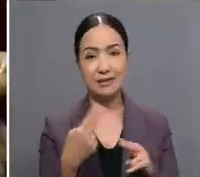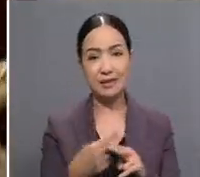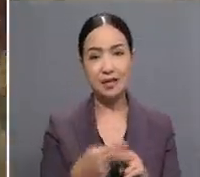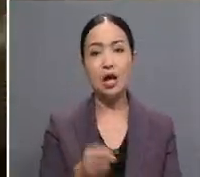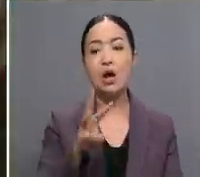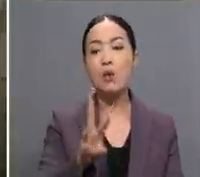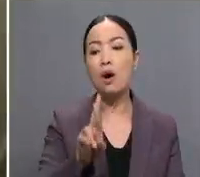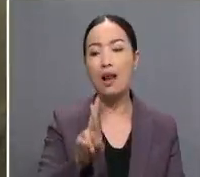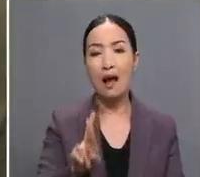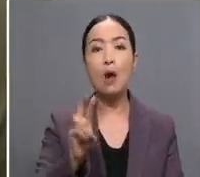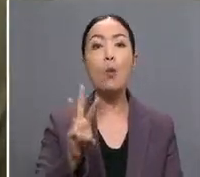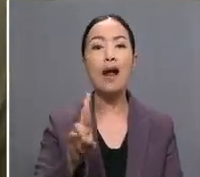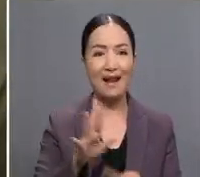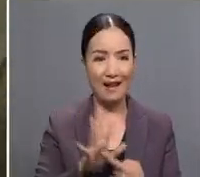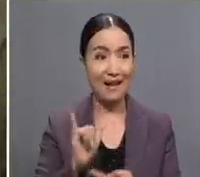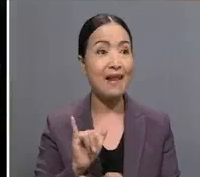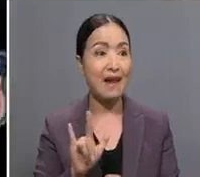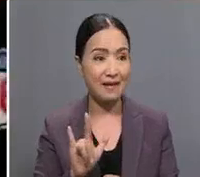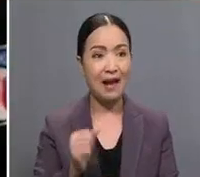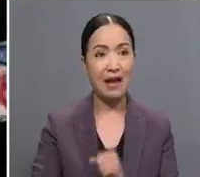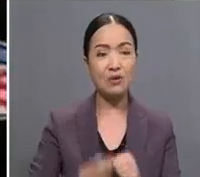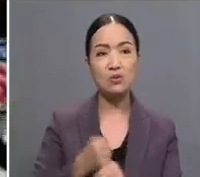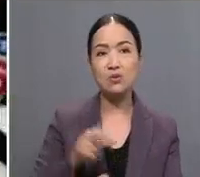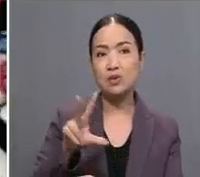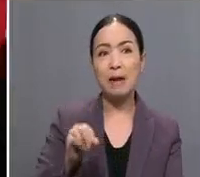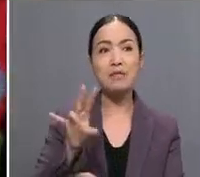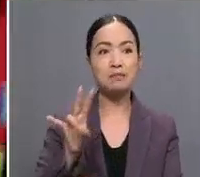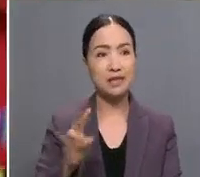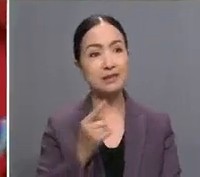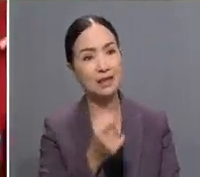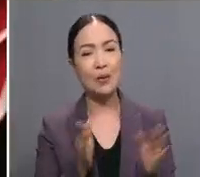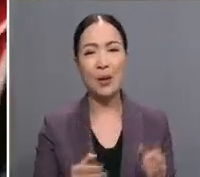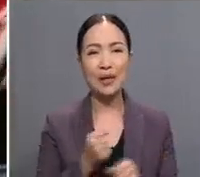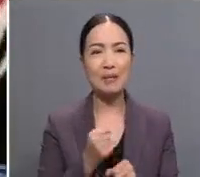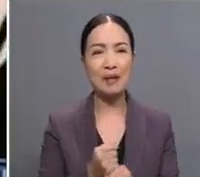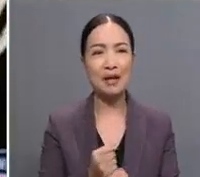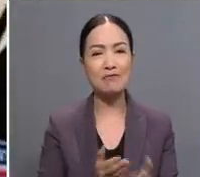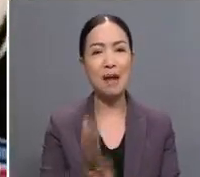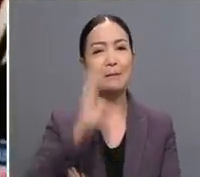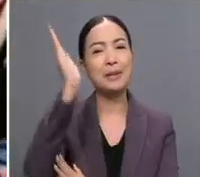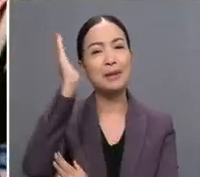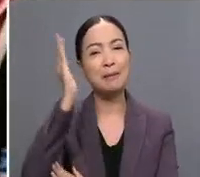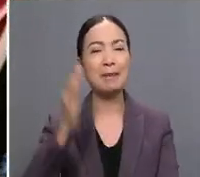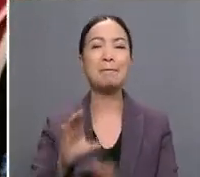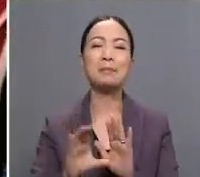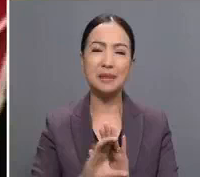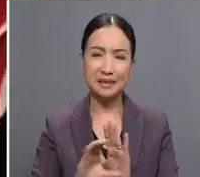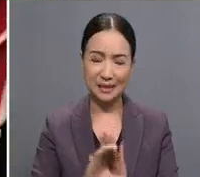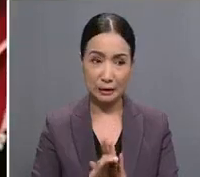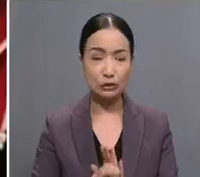วรวลัญช์ inทุกพันธุ์นะครับอายุ 37ปีแล้วเป็นพนักงานแผนกประชาสัมพันธ์ของห้าง Big Cครับ